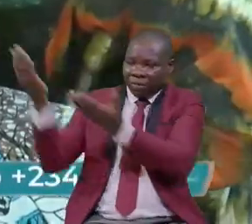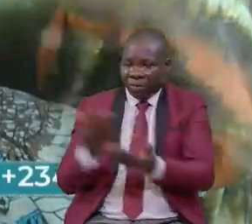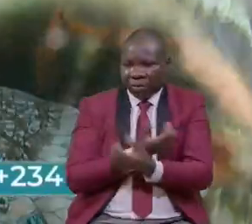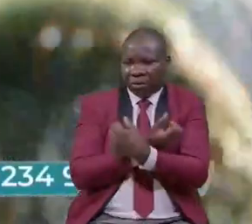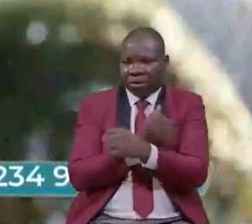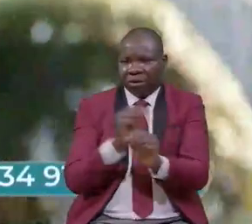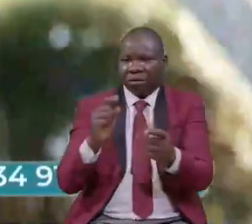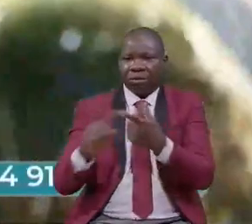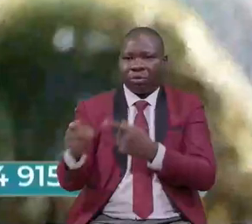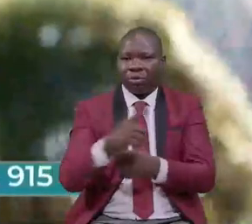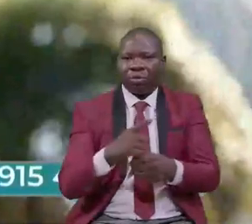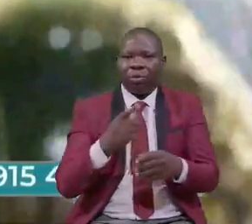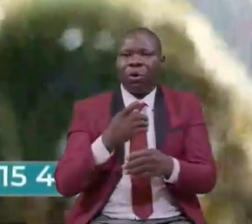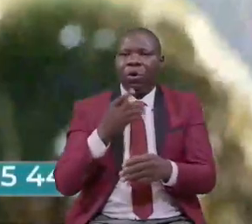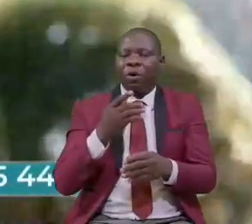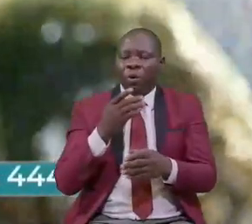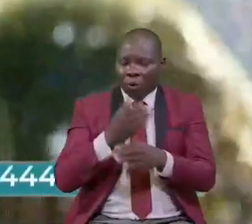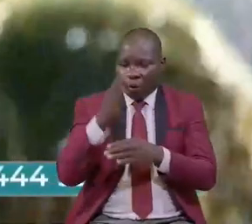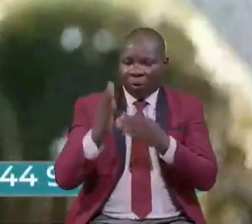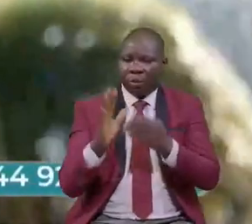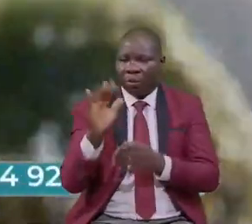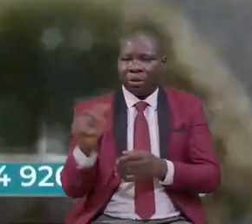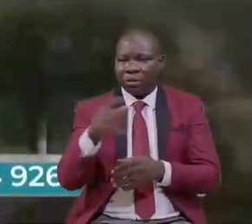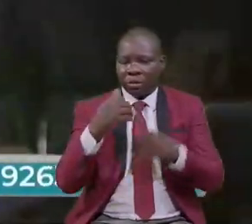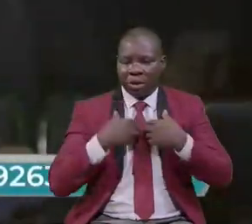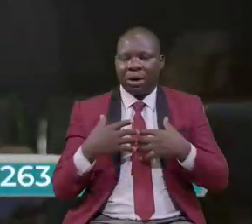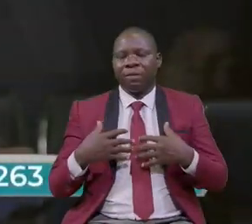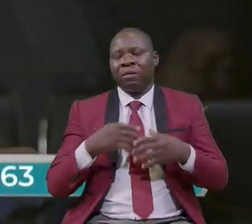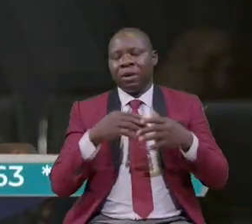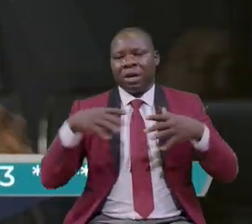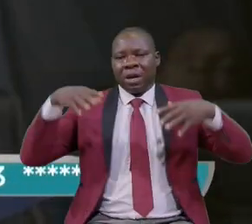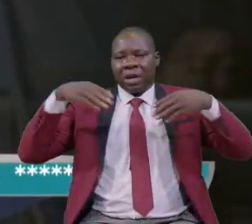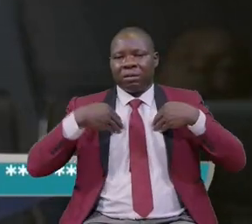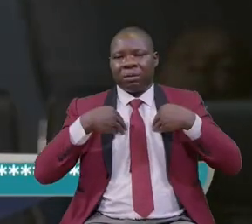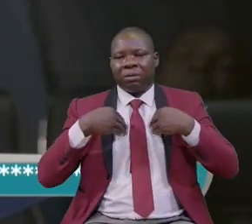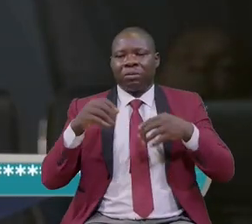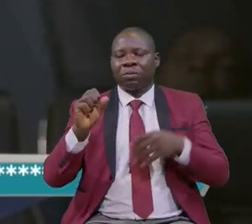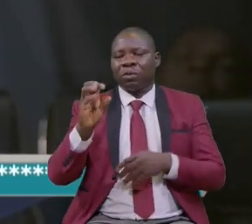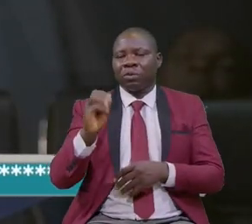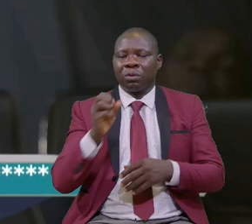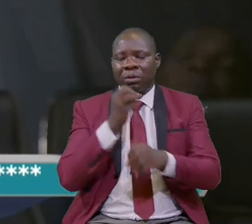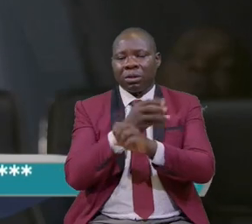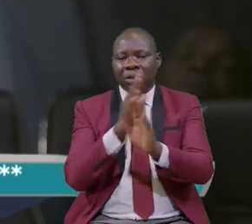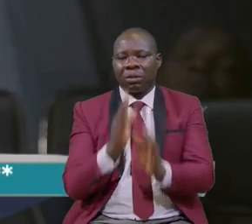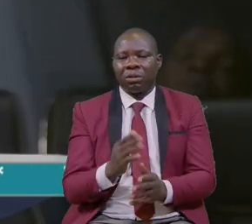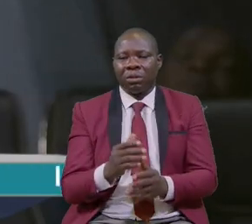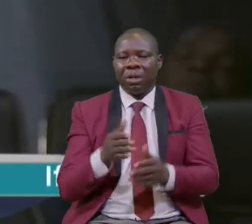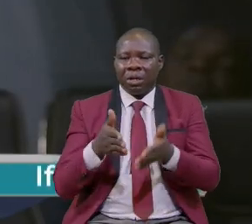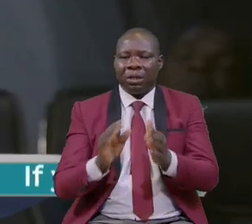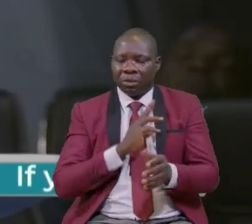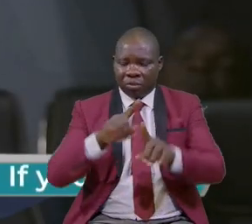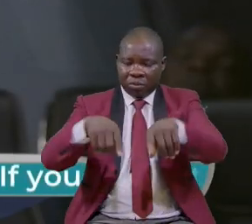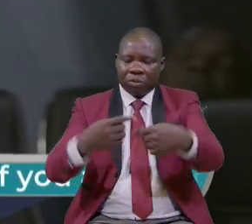salut vous est déjà accordée et vous avez accepté de tout cœur. Chers conseillers, faisons-le